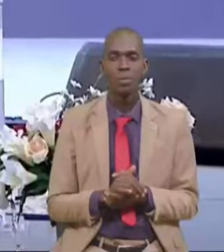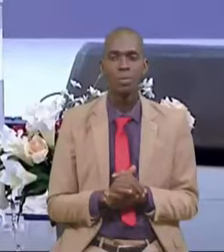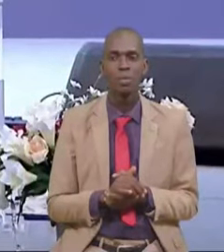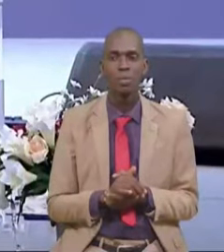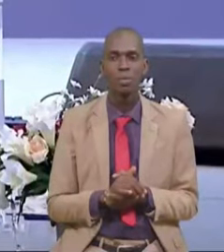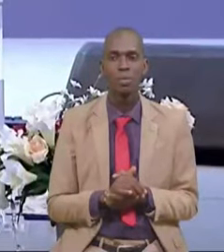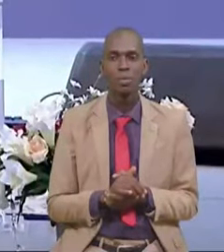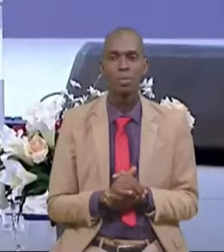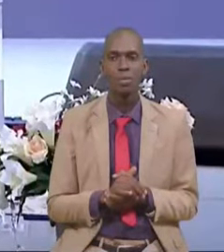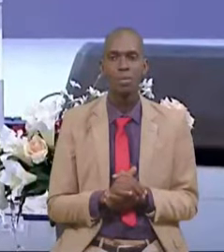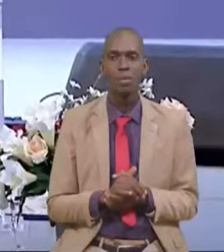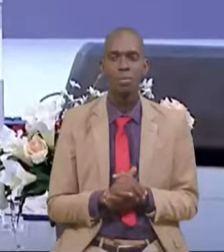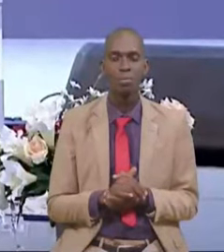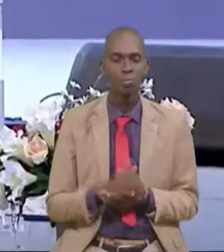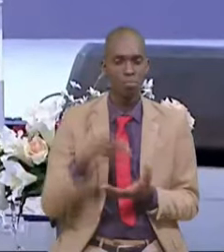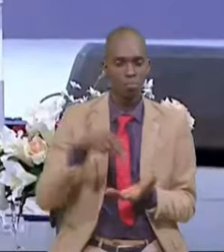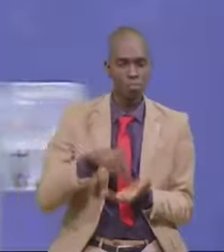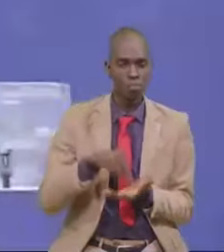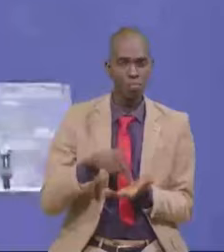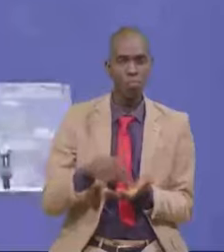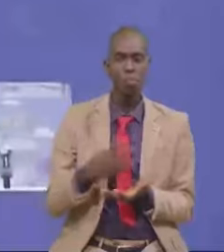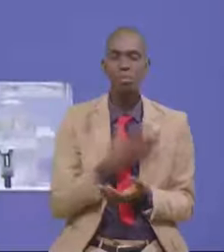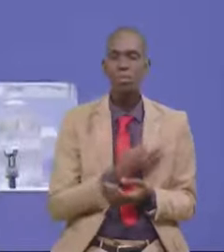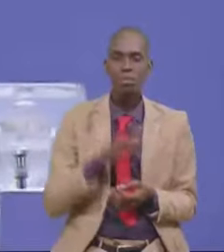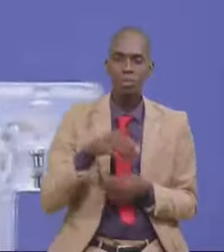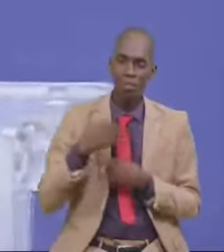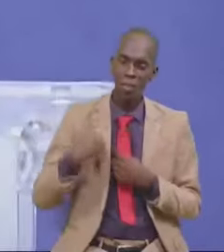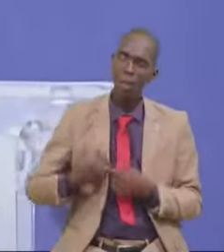Levons-nous et prions. Seigneur,